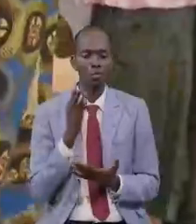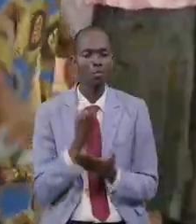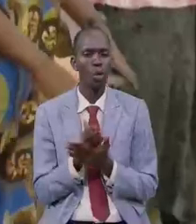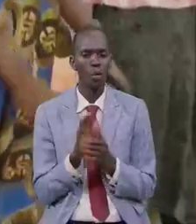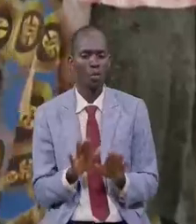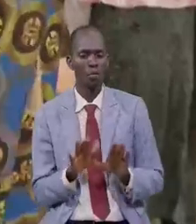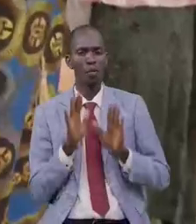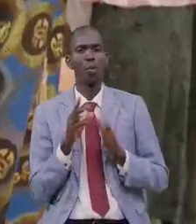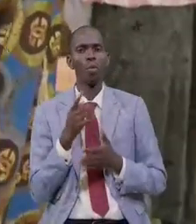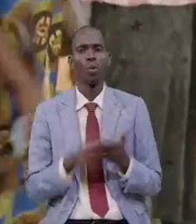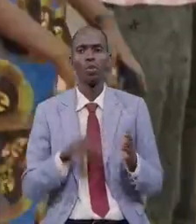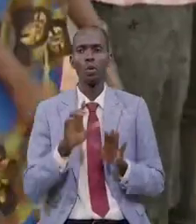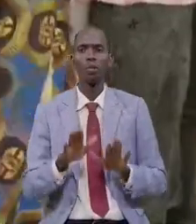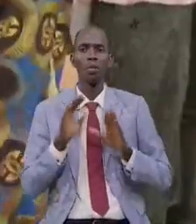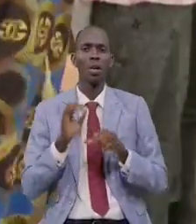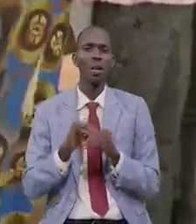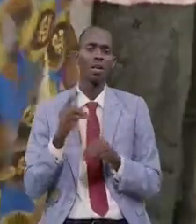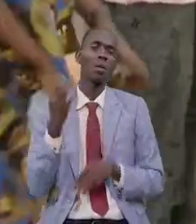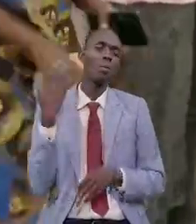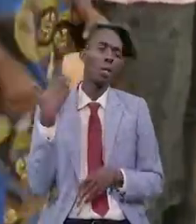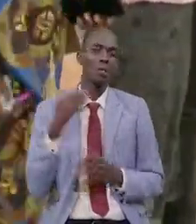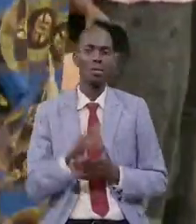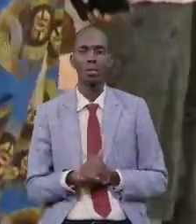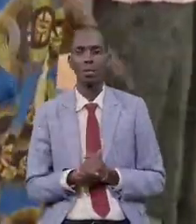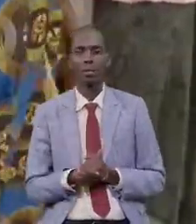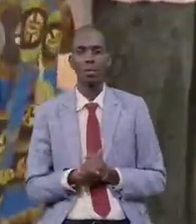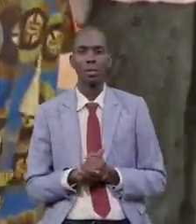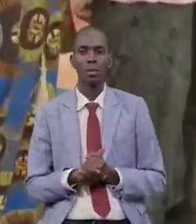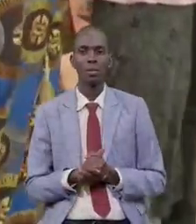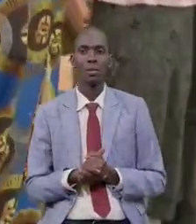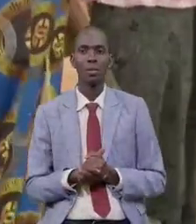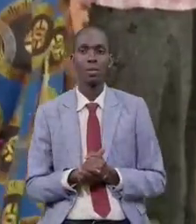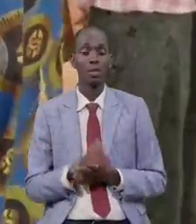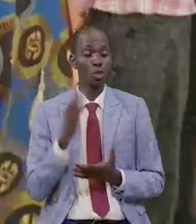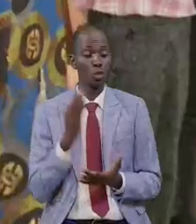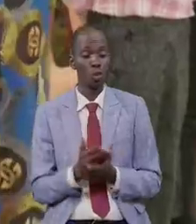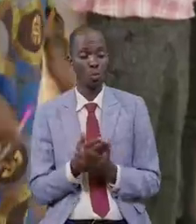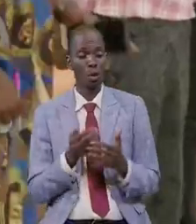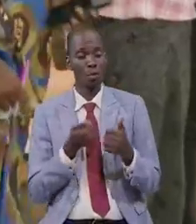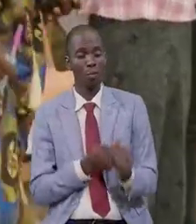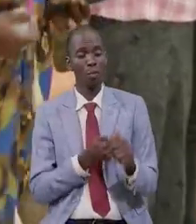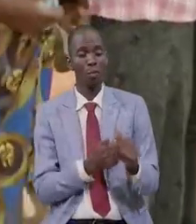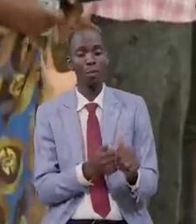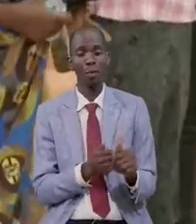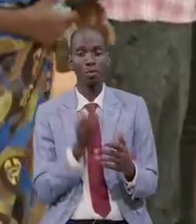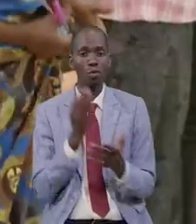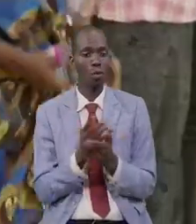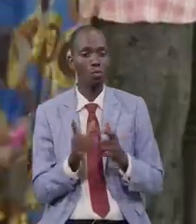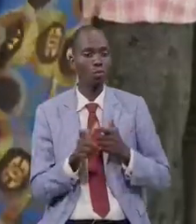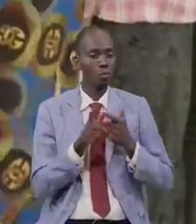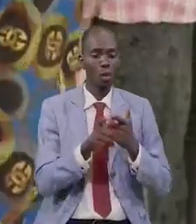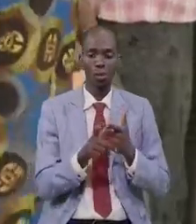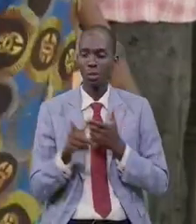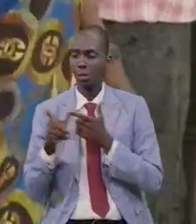fait cesse de d'avoir peur de ce qui t'effrayit par le passé Etesse de courir par-ci par